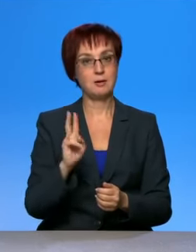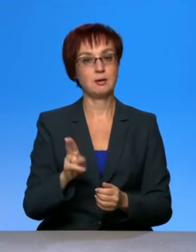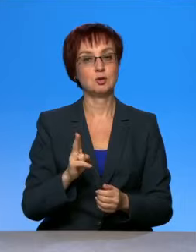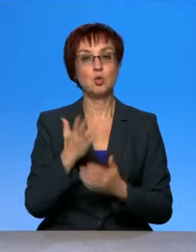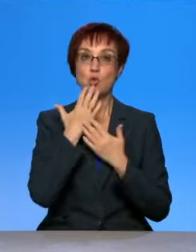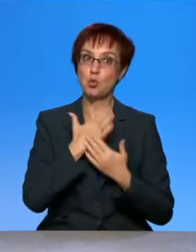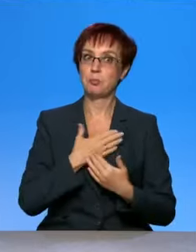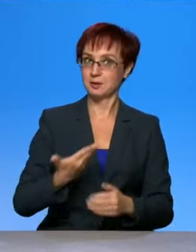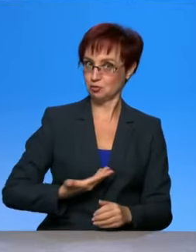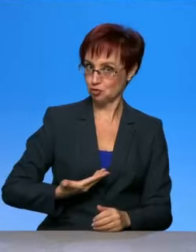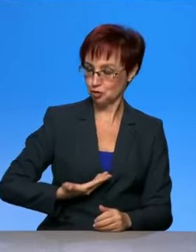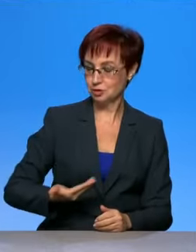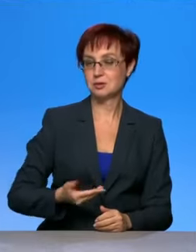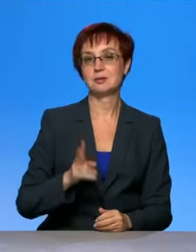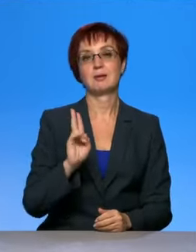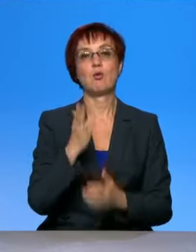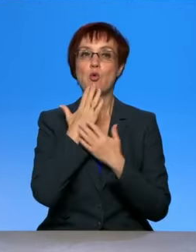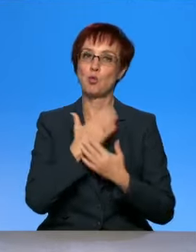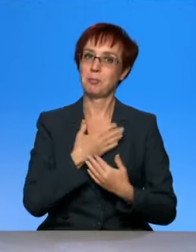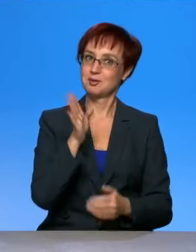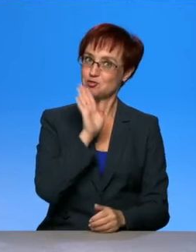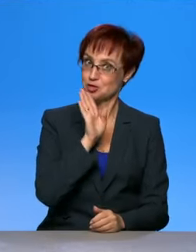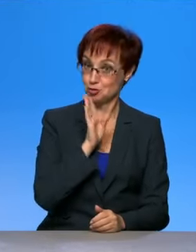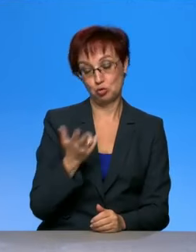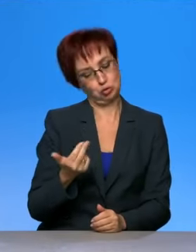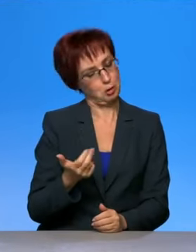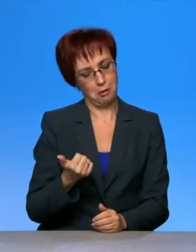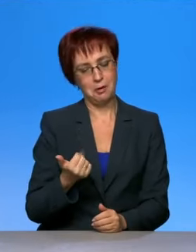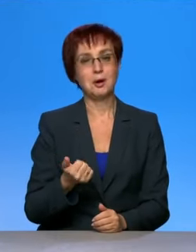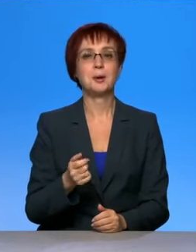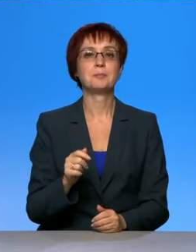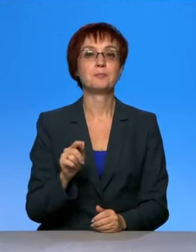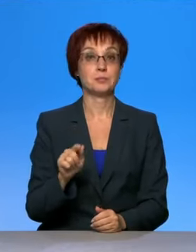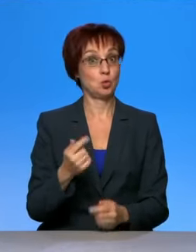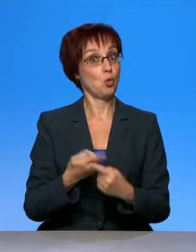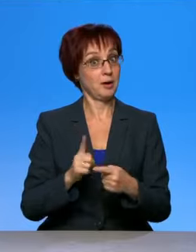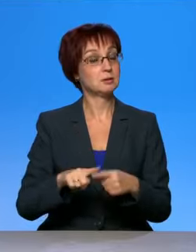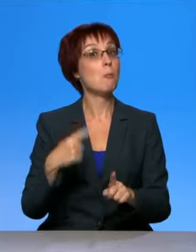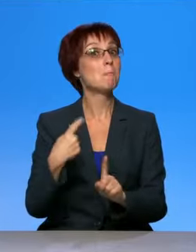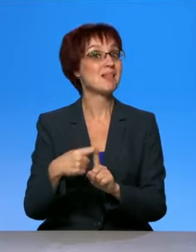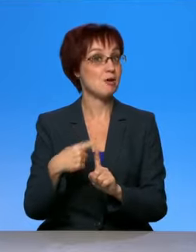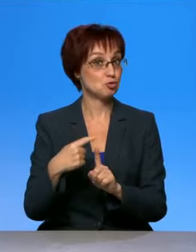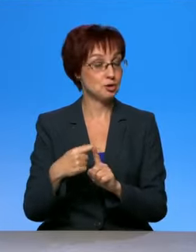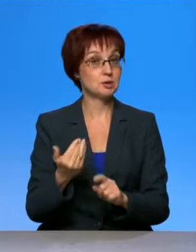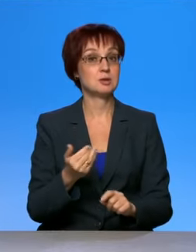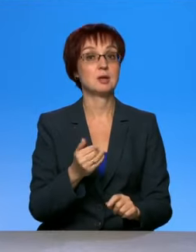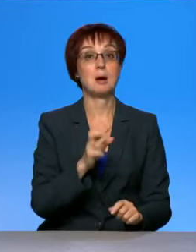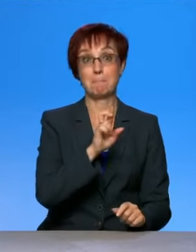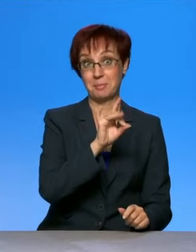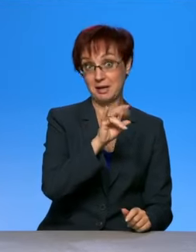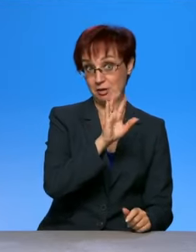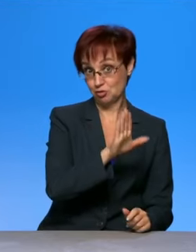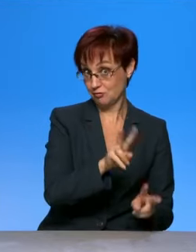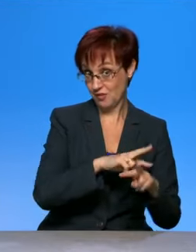он пользовался успехом у девушек как и Леонид Ильич это правда но знаете Это характеризует положительно и того и другого девушки ведь не ошибаются в выборе